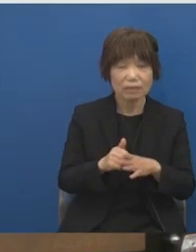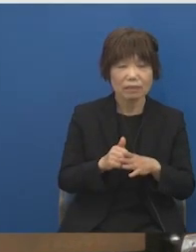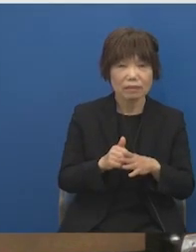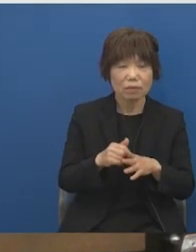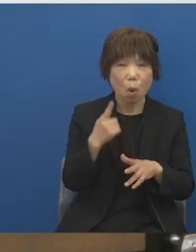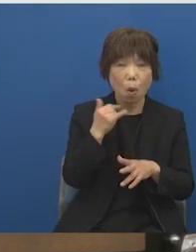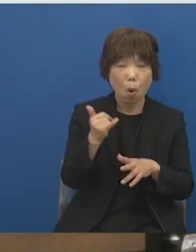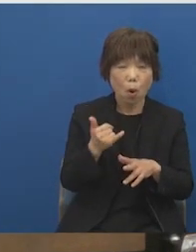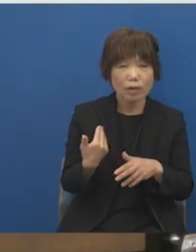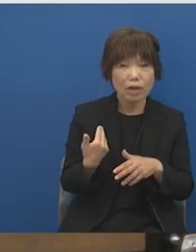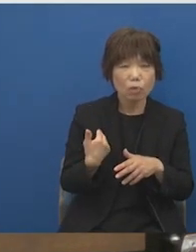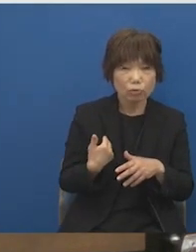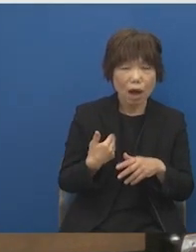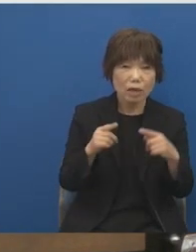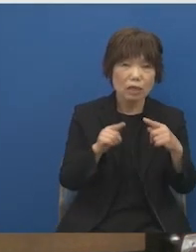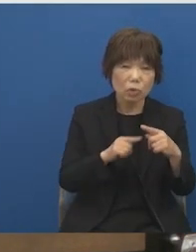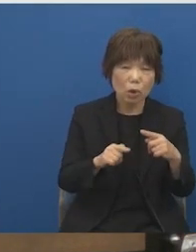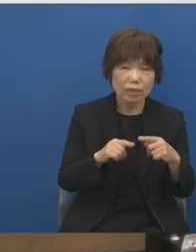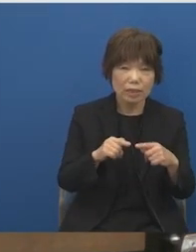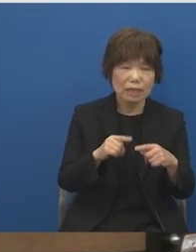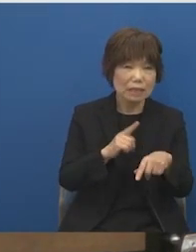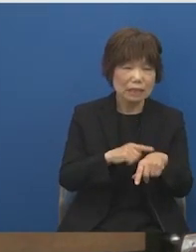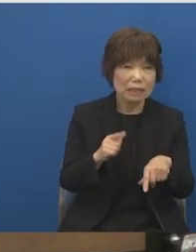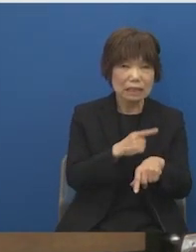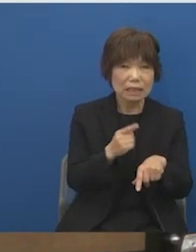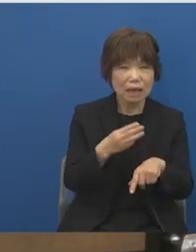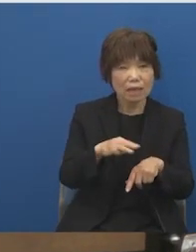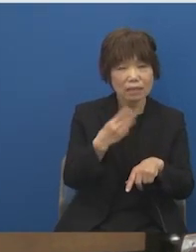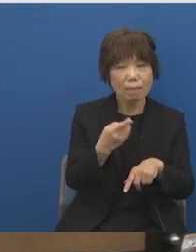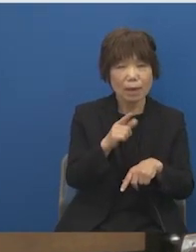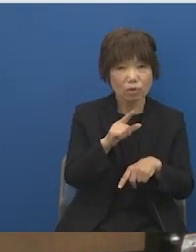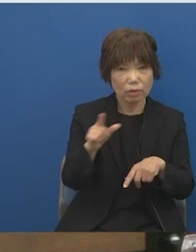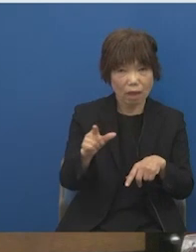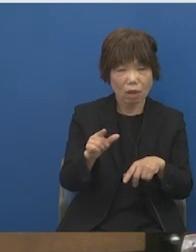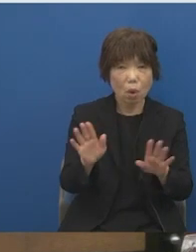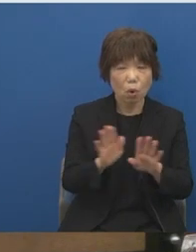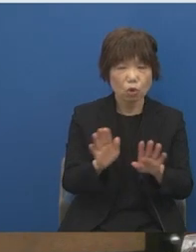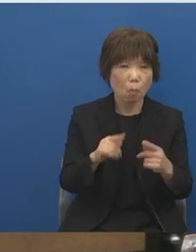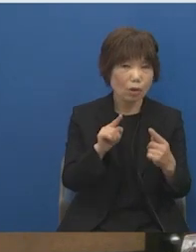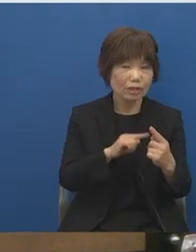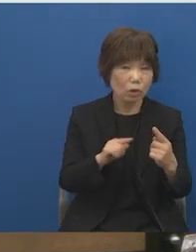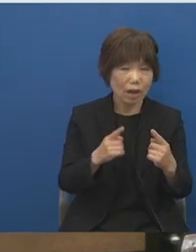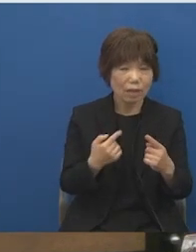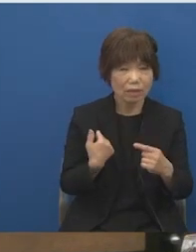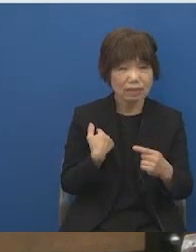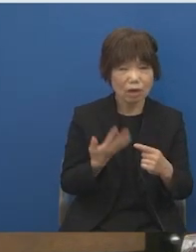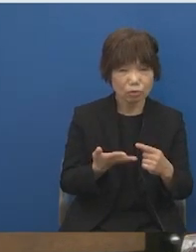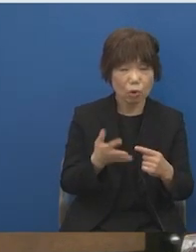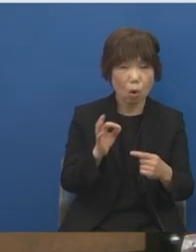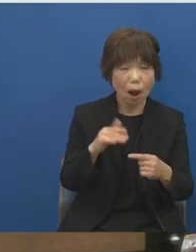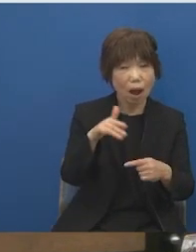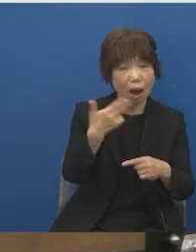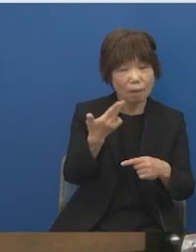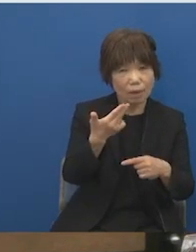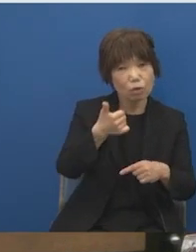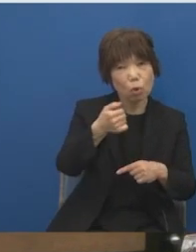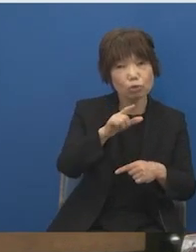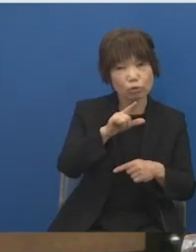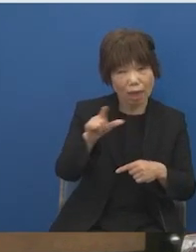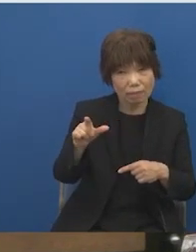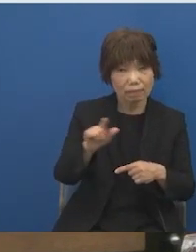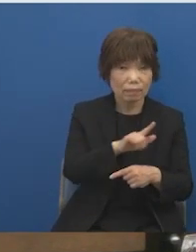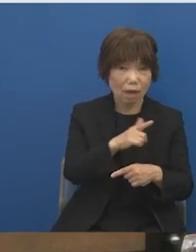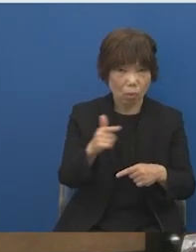担子ども1人1時間300円、委託料は子ども1人当たり1時間850円